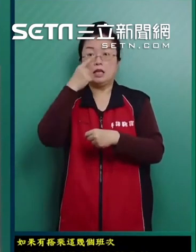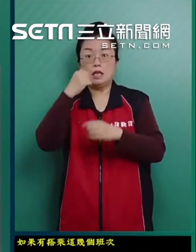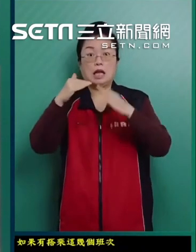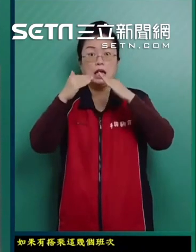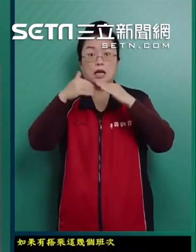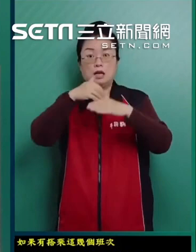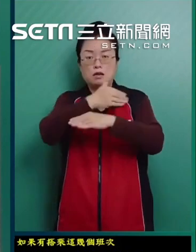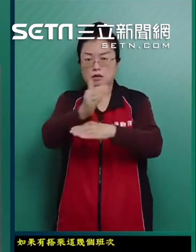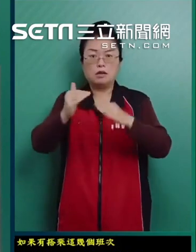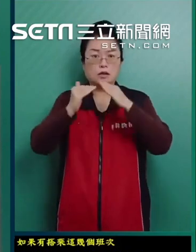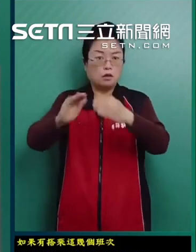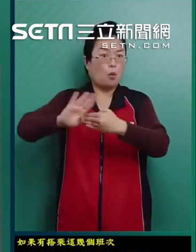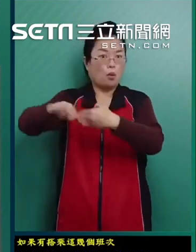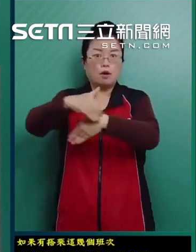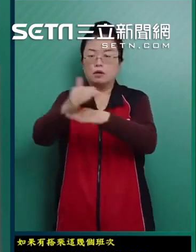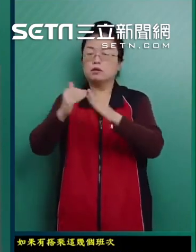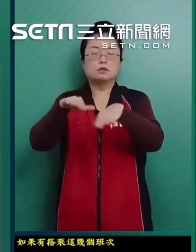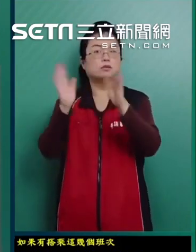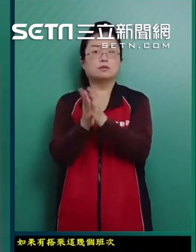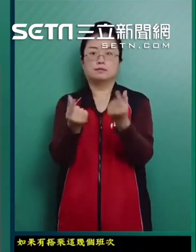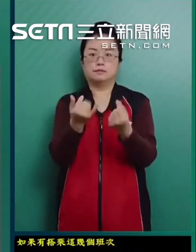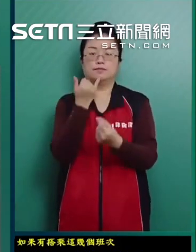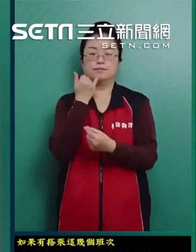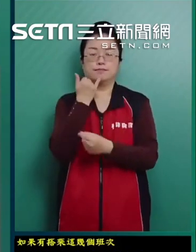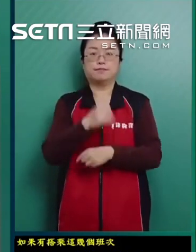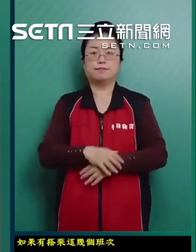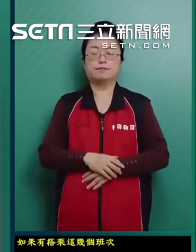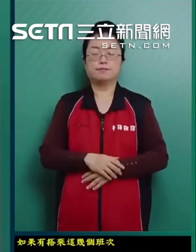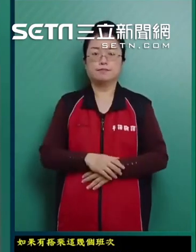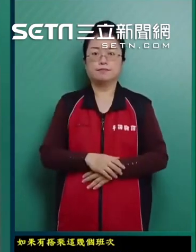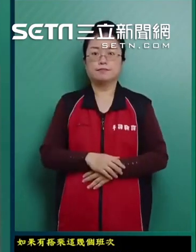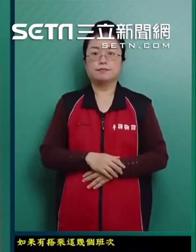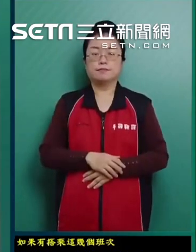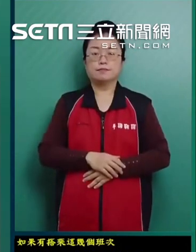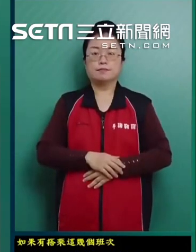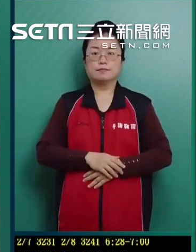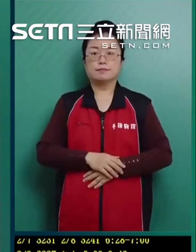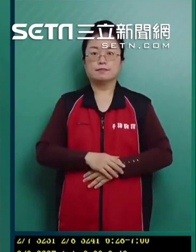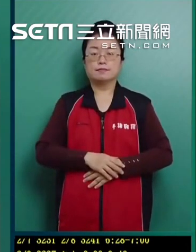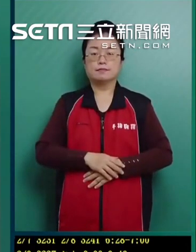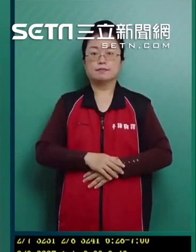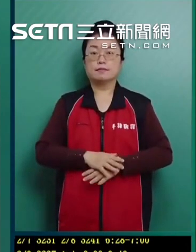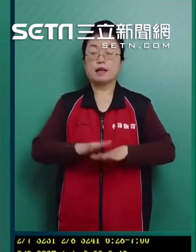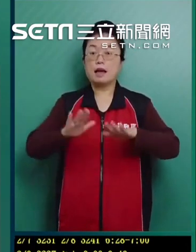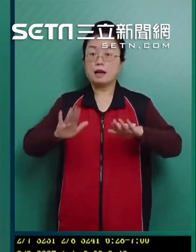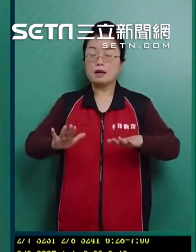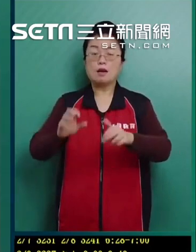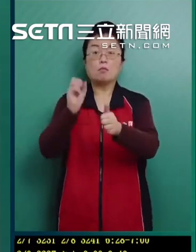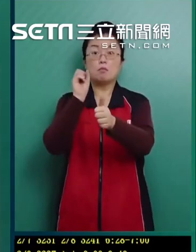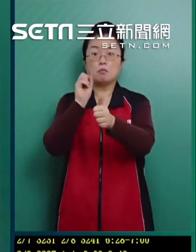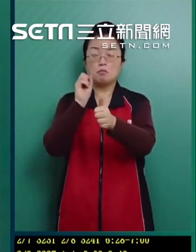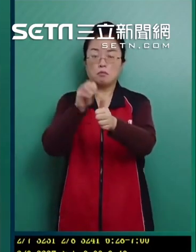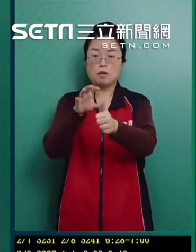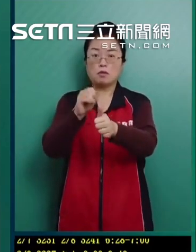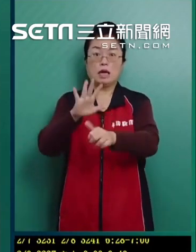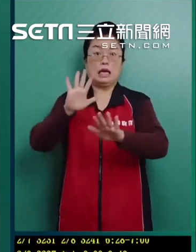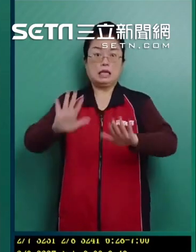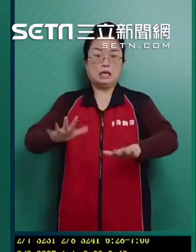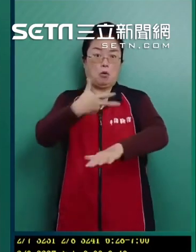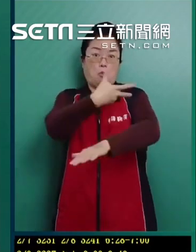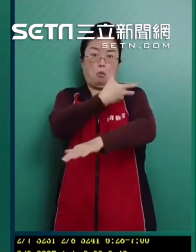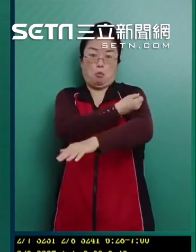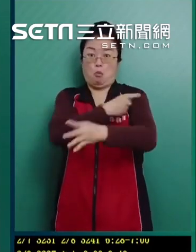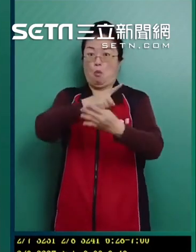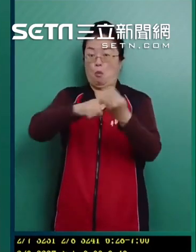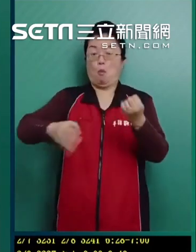果有呈现阳性，要赶快拨我们的防疫专线。那也因为这样子跟大家在提供，因为我们这一次的疫苗拨补量是非常的足